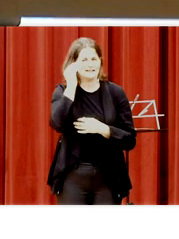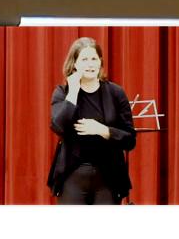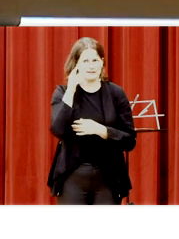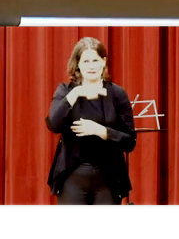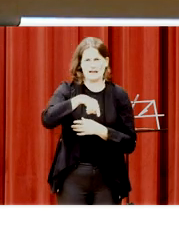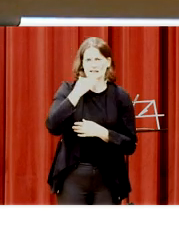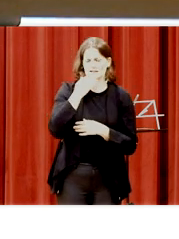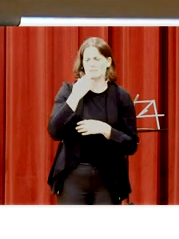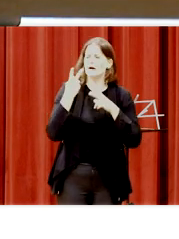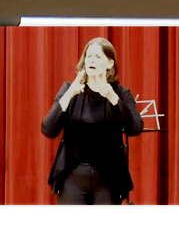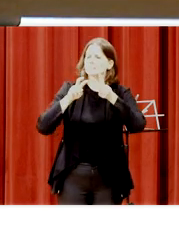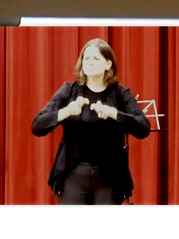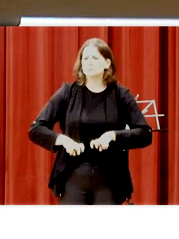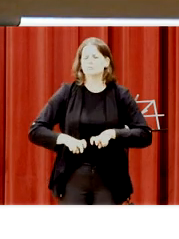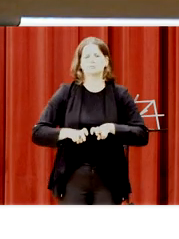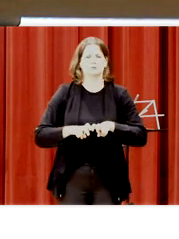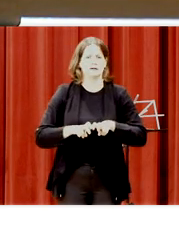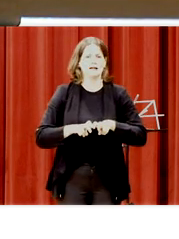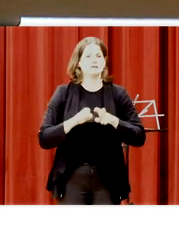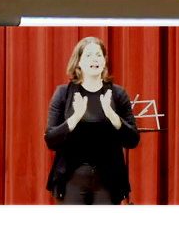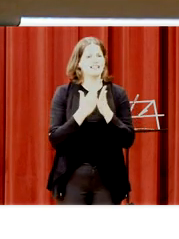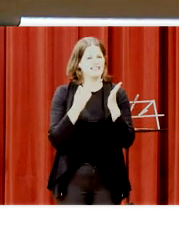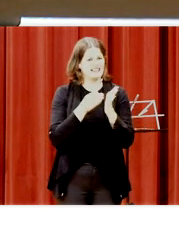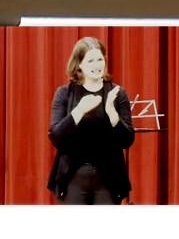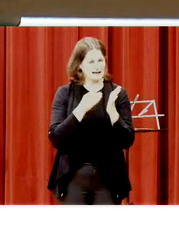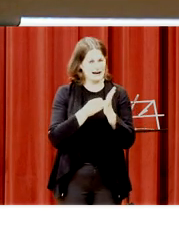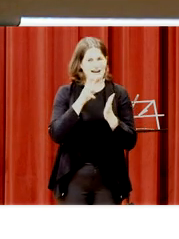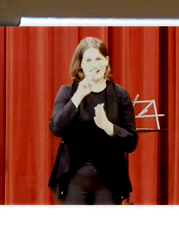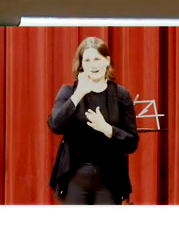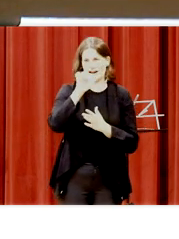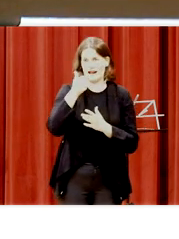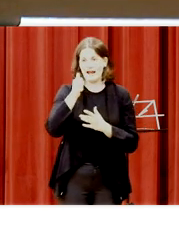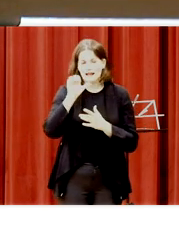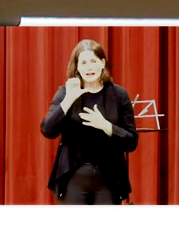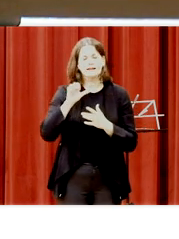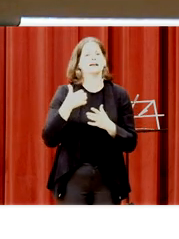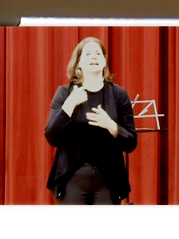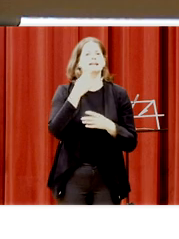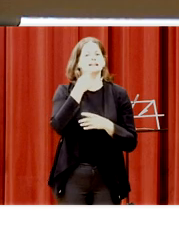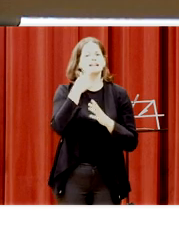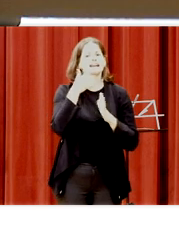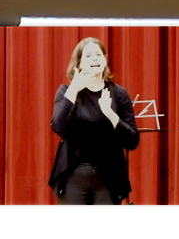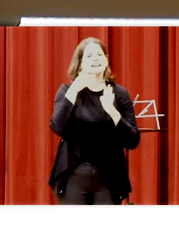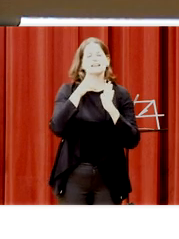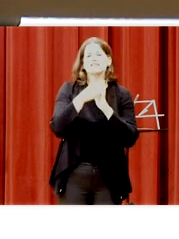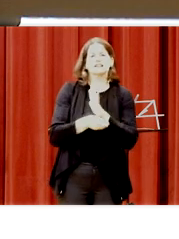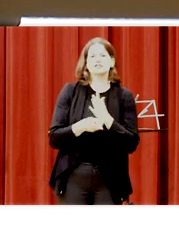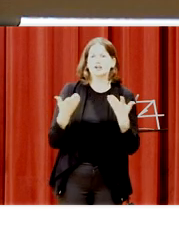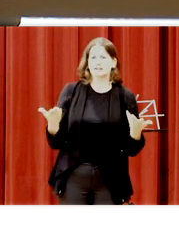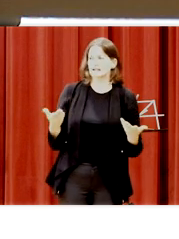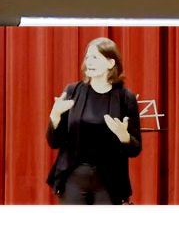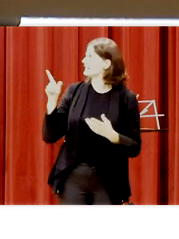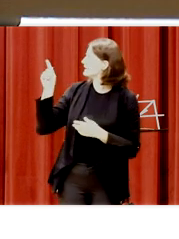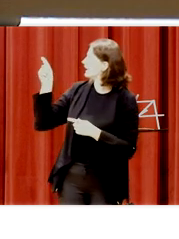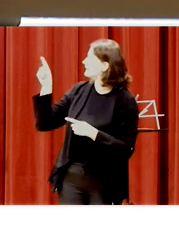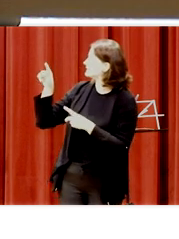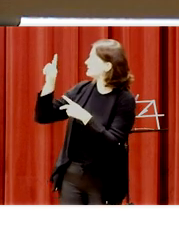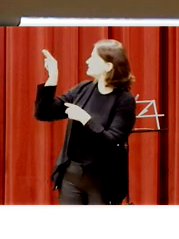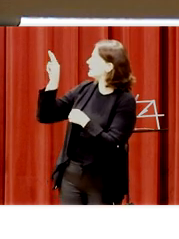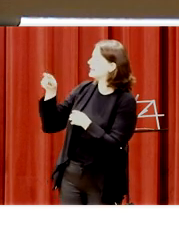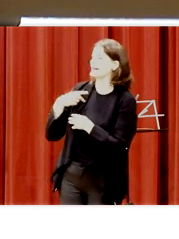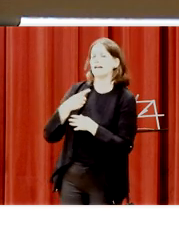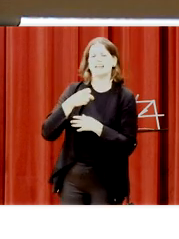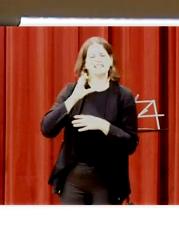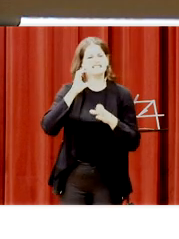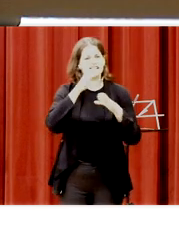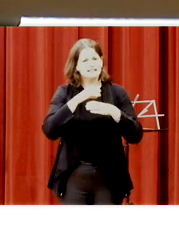aquesta, una disciplina científica que s'ocupa de crear programes informàtics. Bueno, ho podeu llegir aquí. Però quin és l'objectiu de la intel·ligència